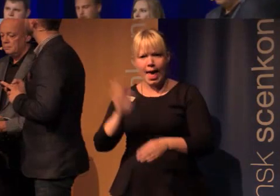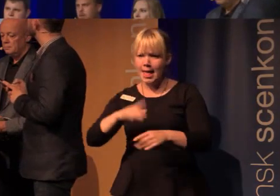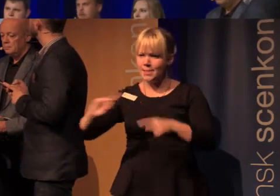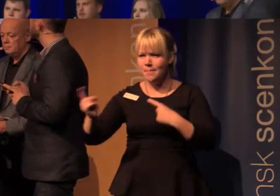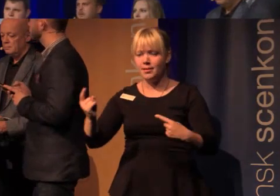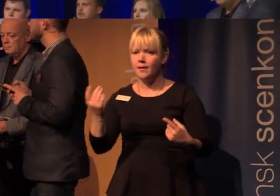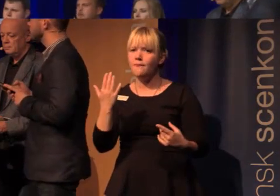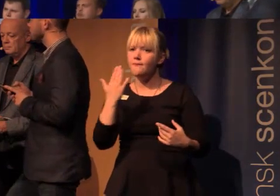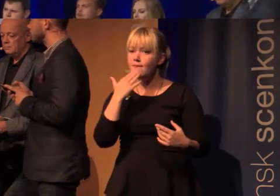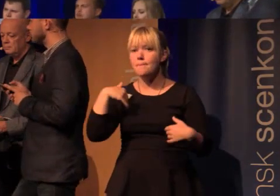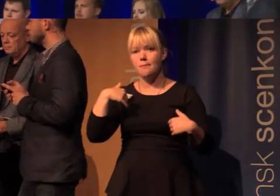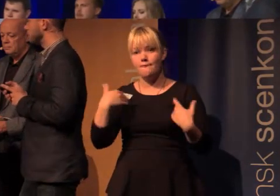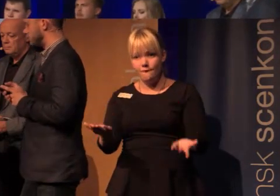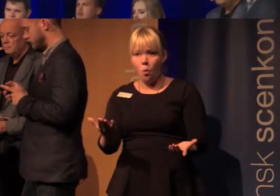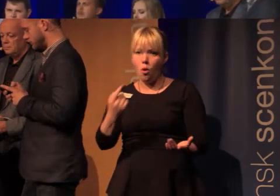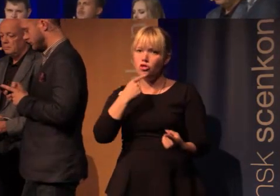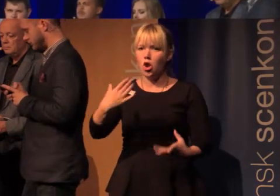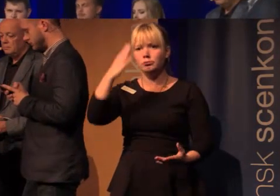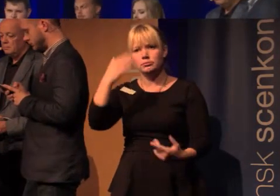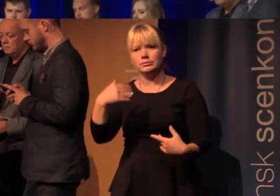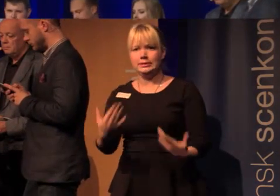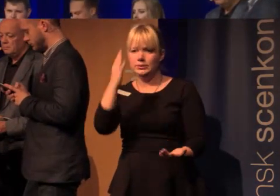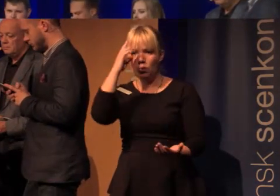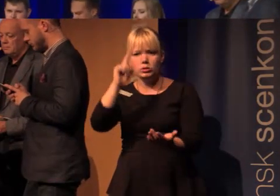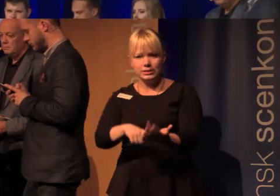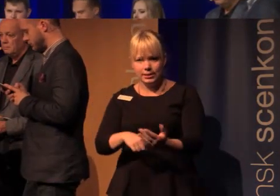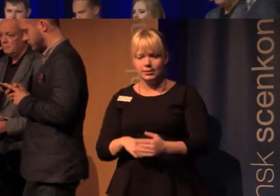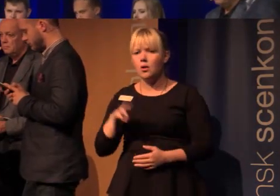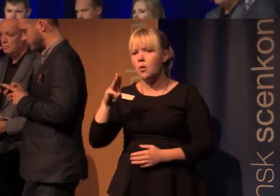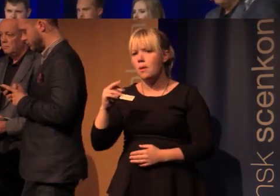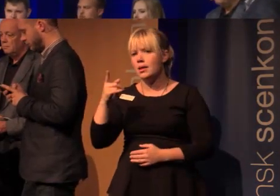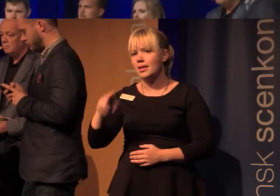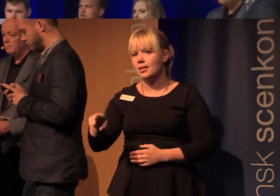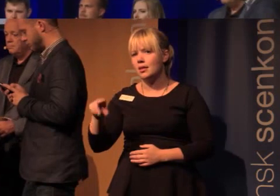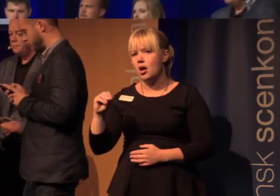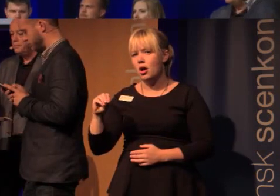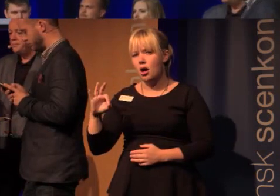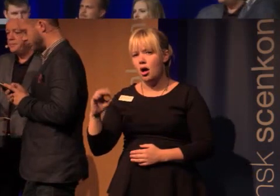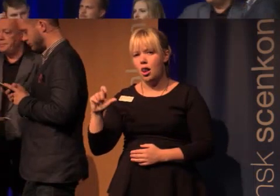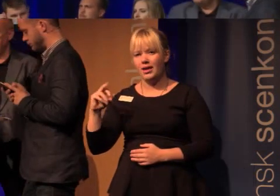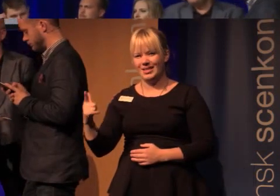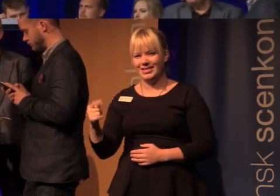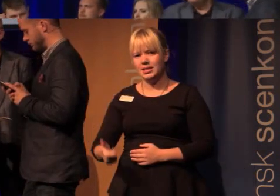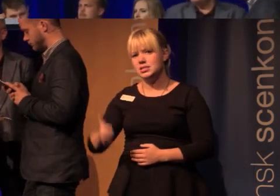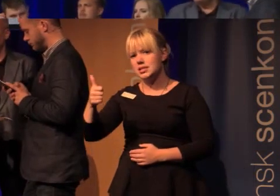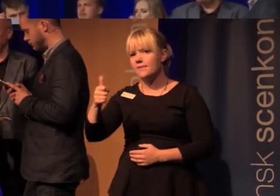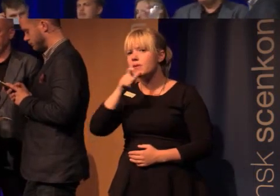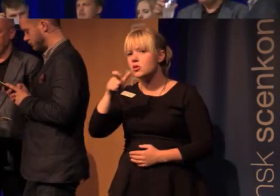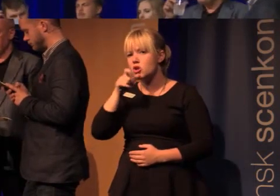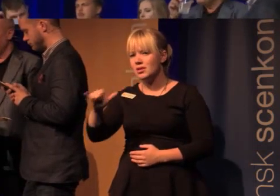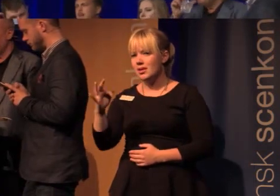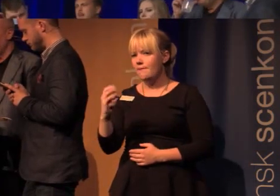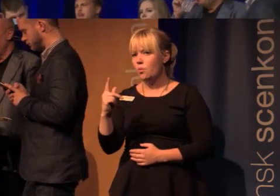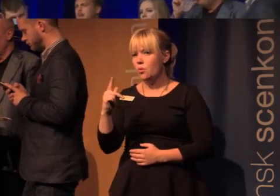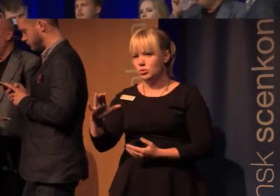vilka åsikter man fick ha. Och där så sa Martin Ahlqvist, chefredaktör på Fokus, att det absolut viktigaste är